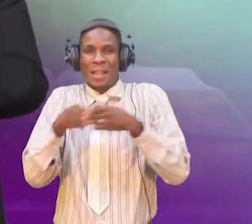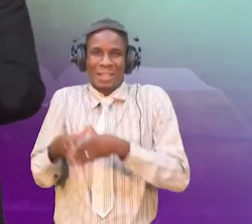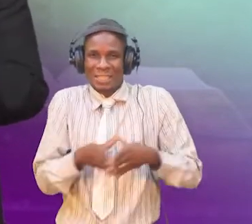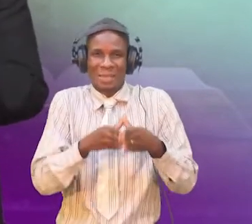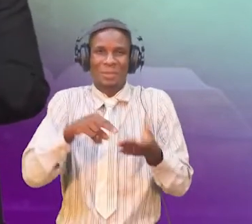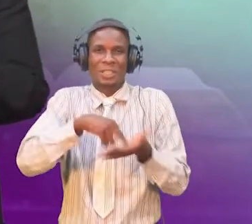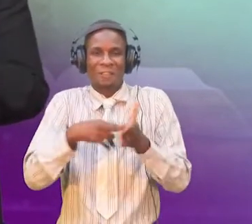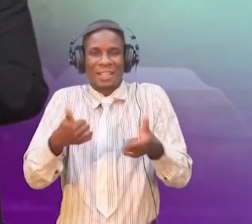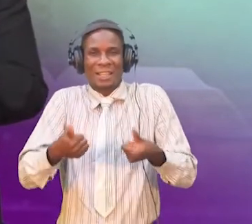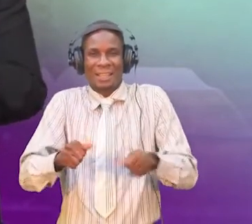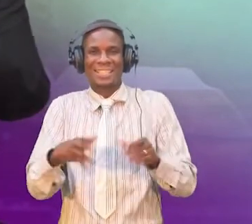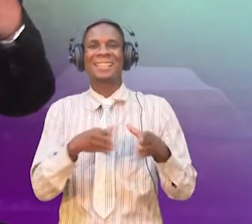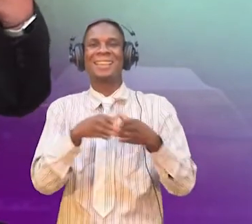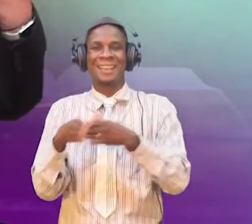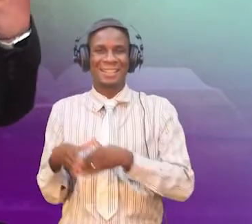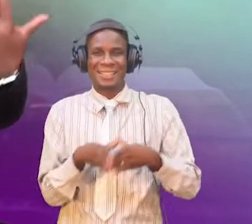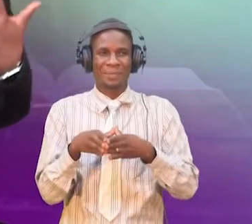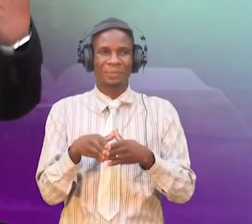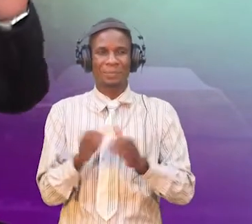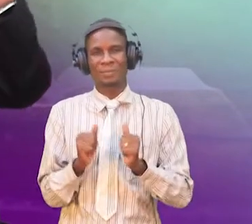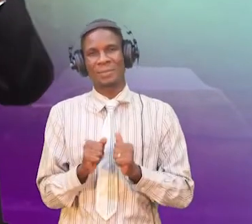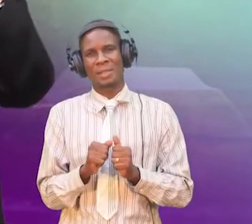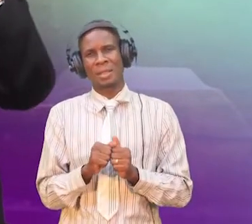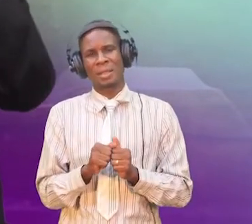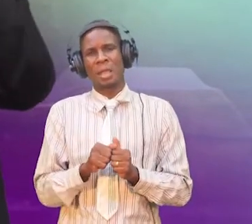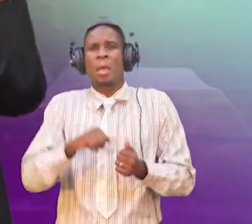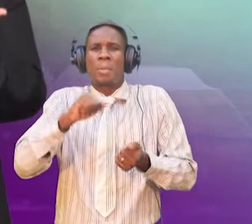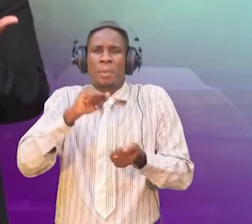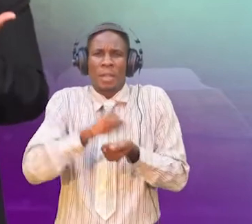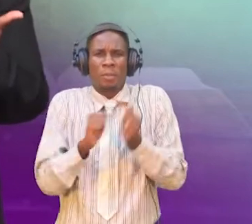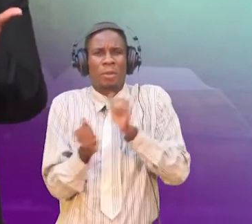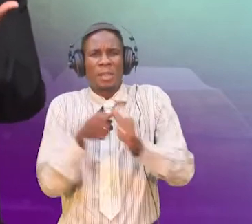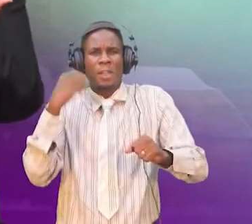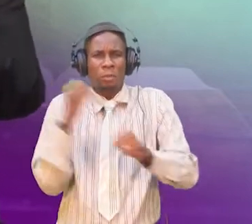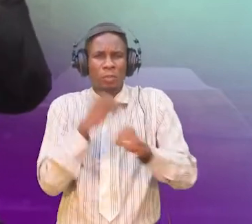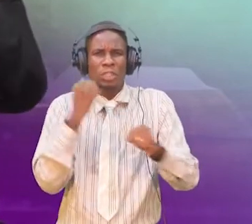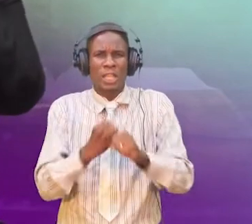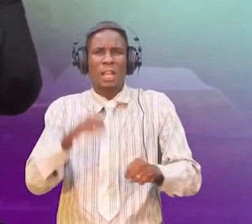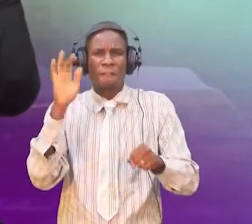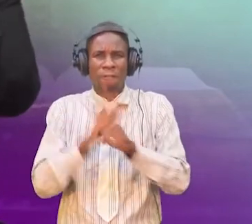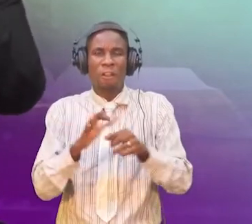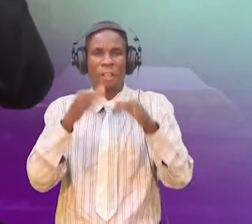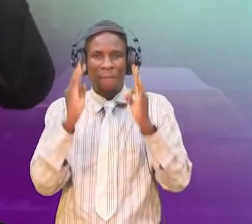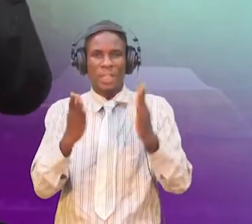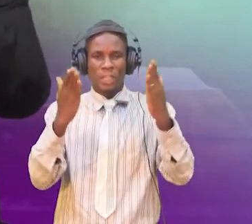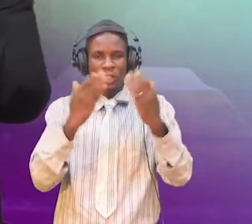ete baoyo basakanaka mpe elongo batikala mpe elongo atako misala na biso ezali boni